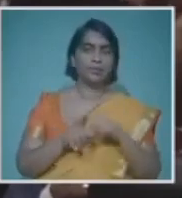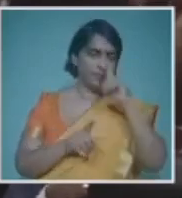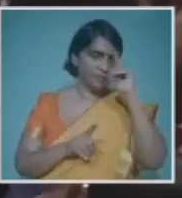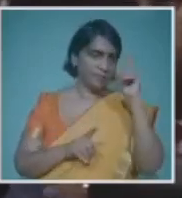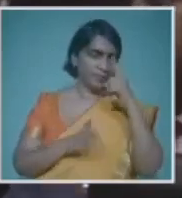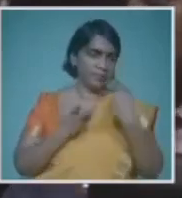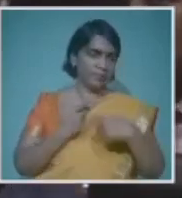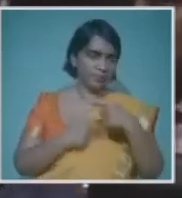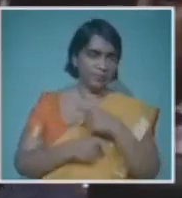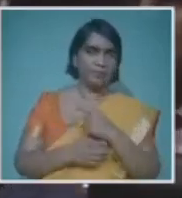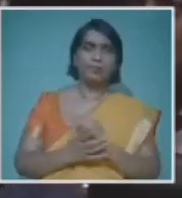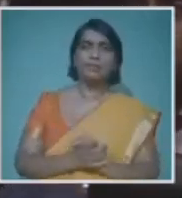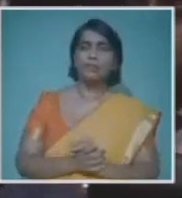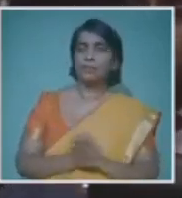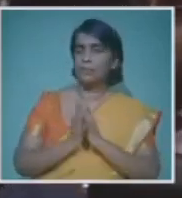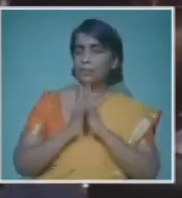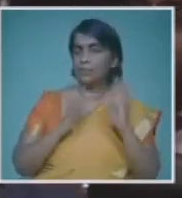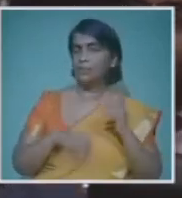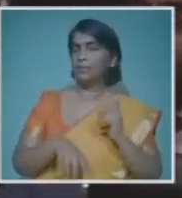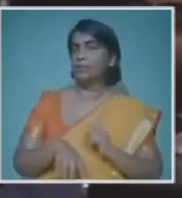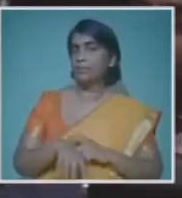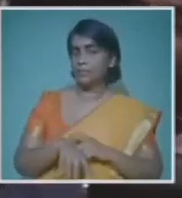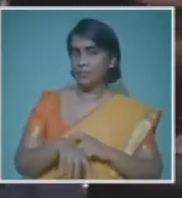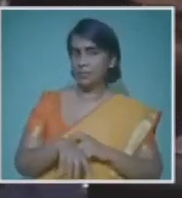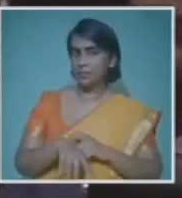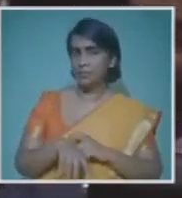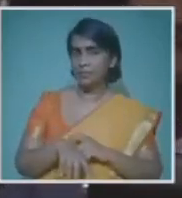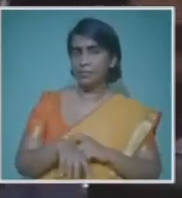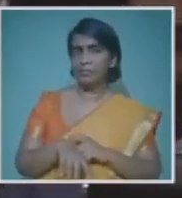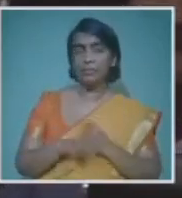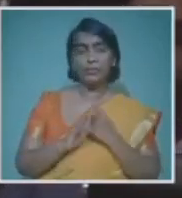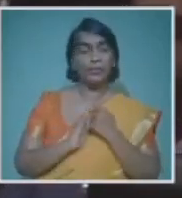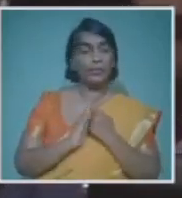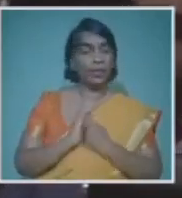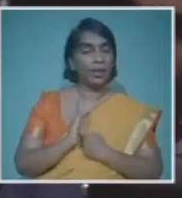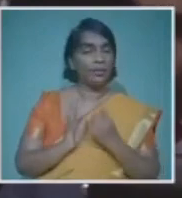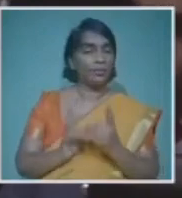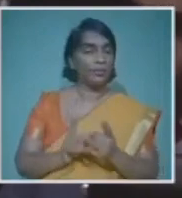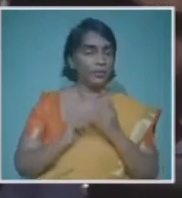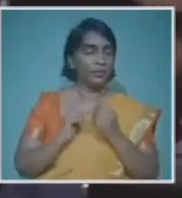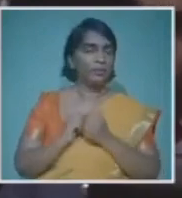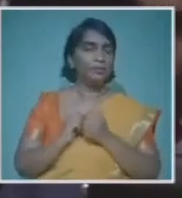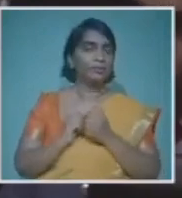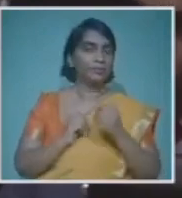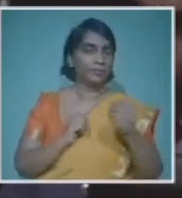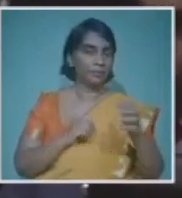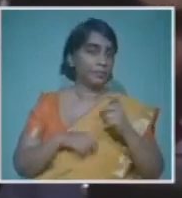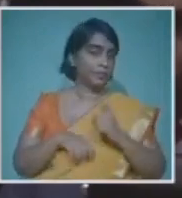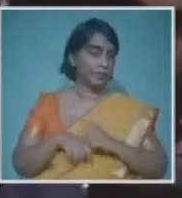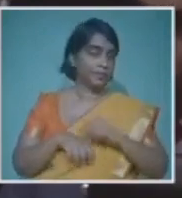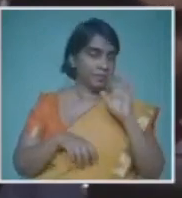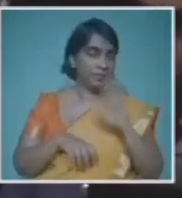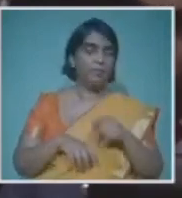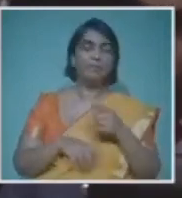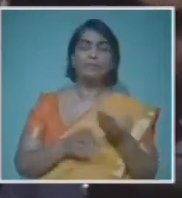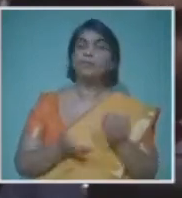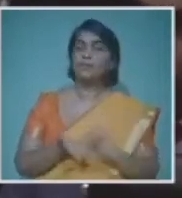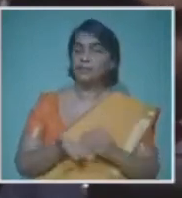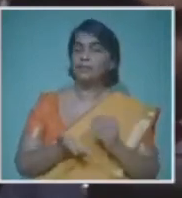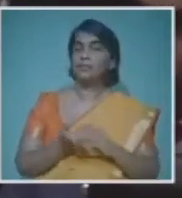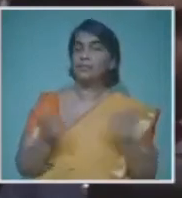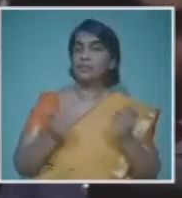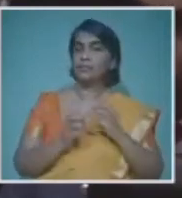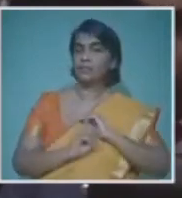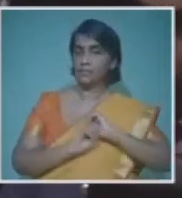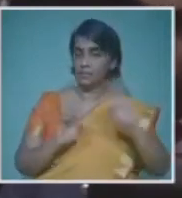මත්ද්‍රව්‍ය බොහෝ අවස්ථාවලදී නීතිය ක්‍රියාත්මක වන කාලය තුළම මේව නැවතත් වෙළඳ